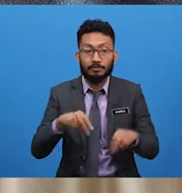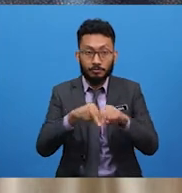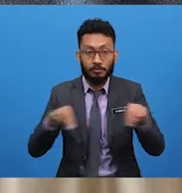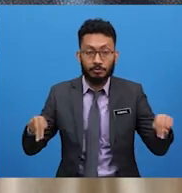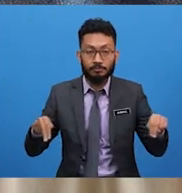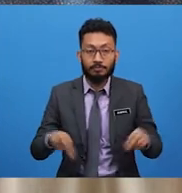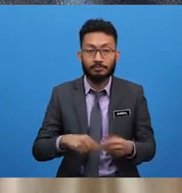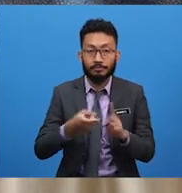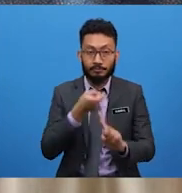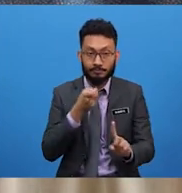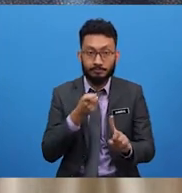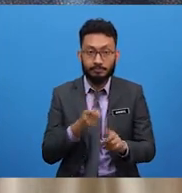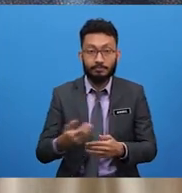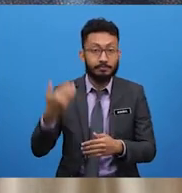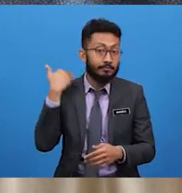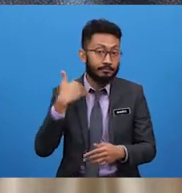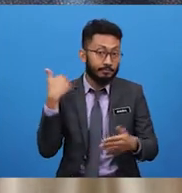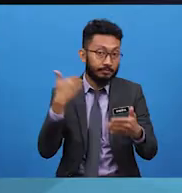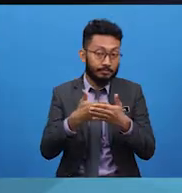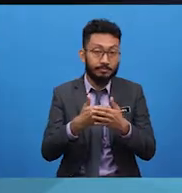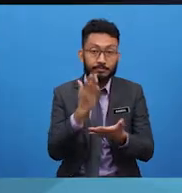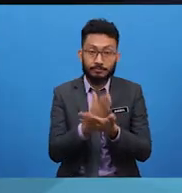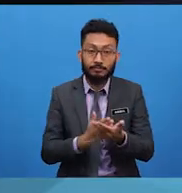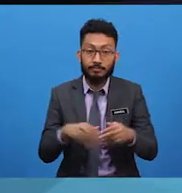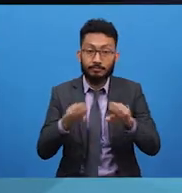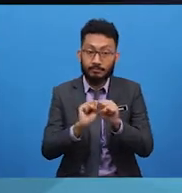dari bahagian garis mendatar.